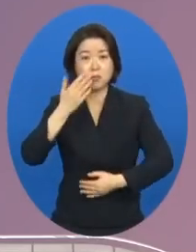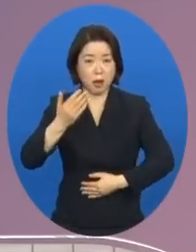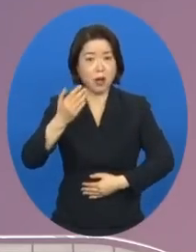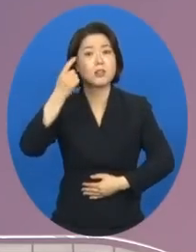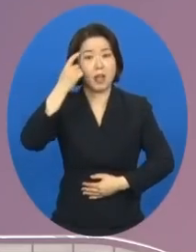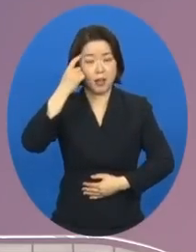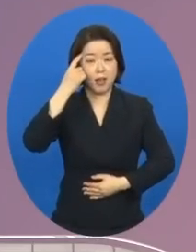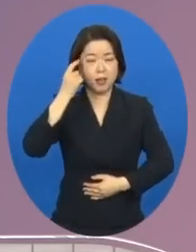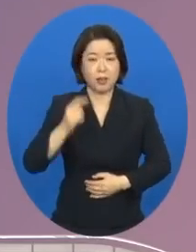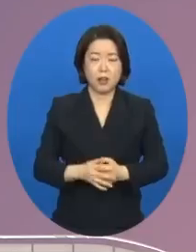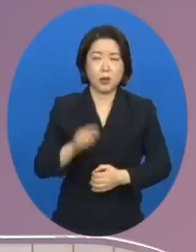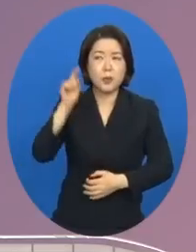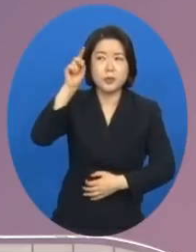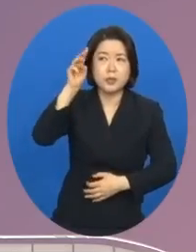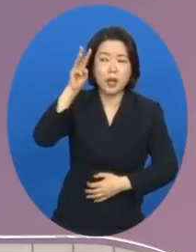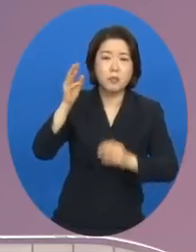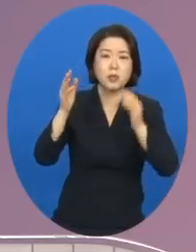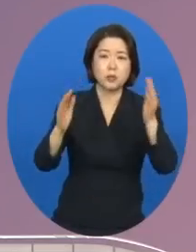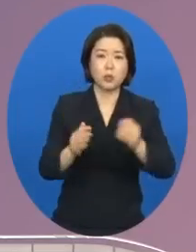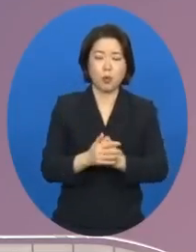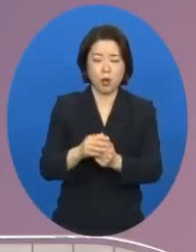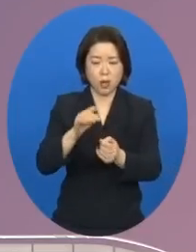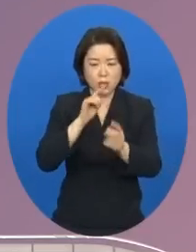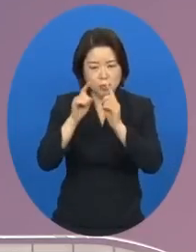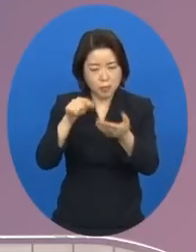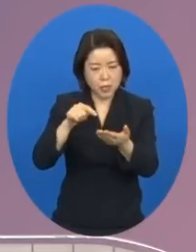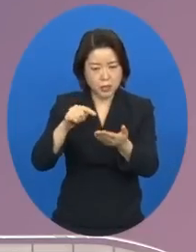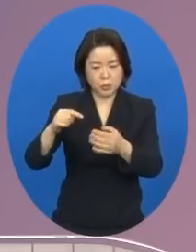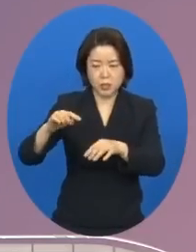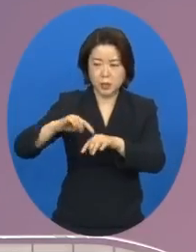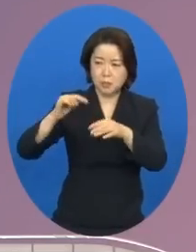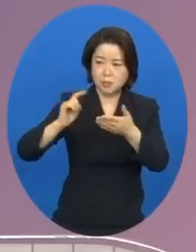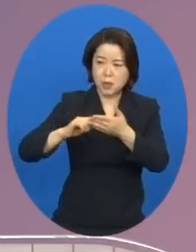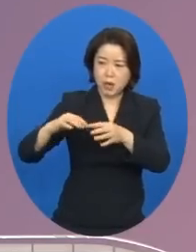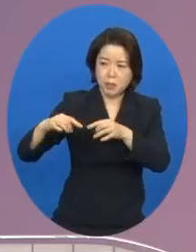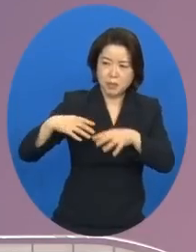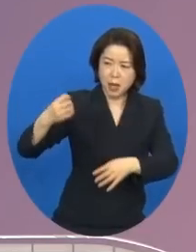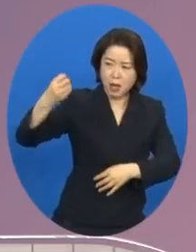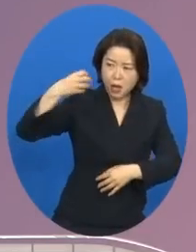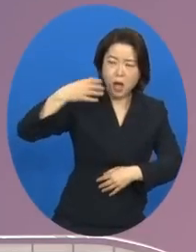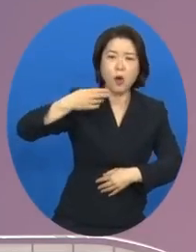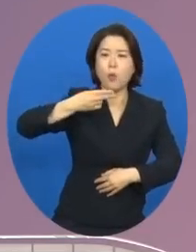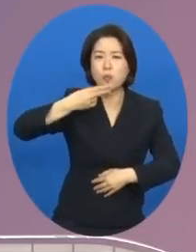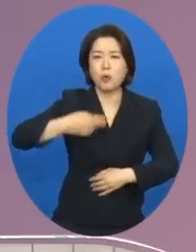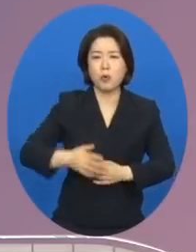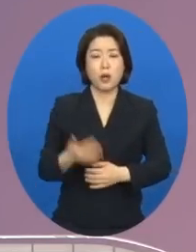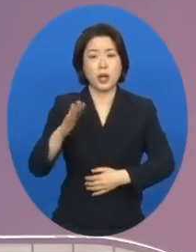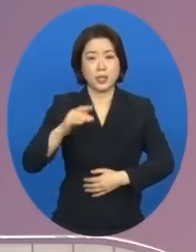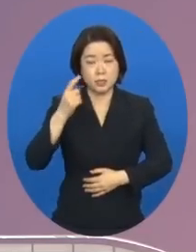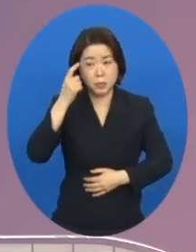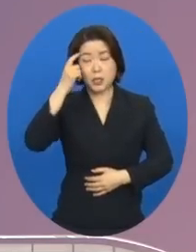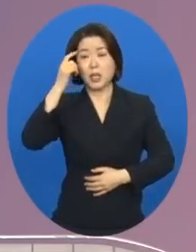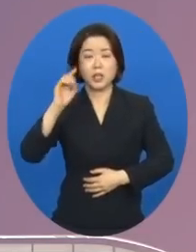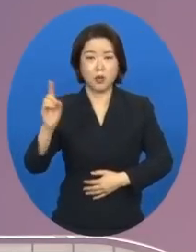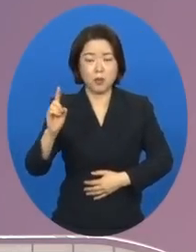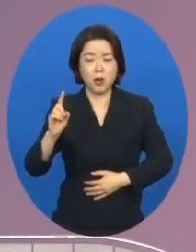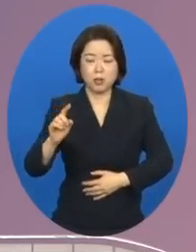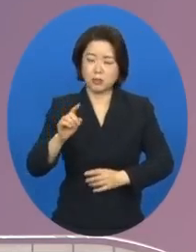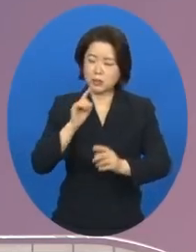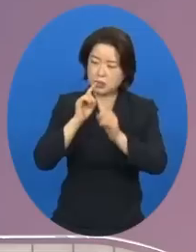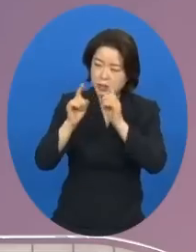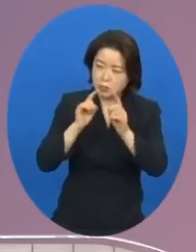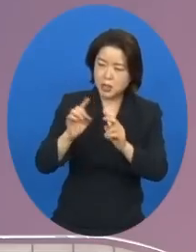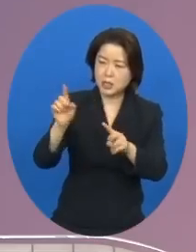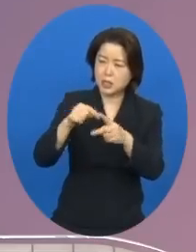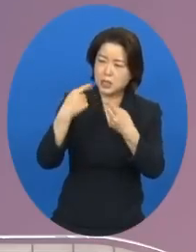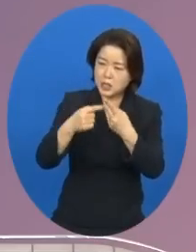3일 동안 말씀이 제 마음에 와 닿지 않았습니다. 그러나 깨달아지는 것은 이 말씀은